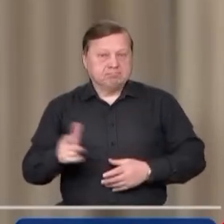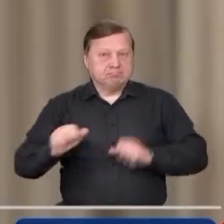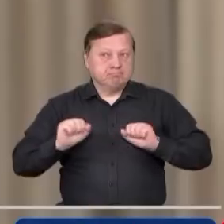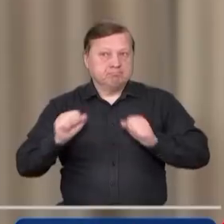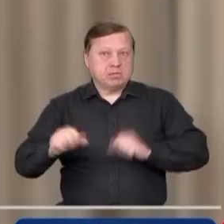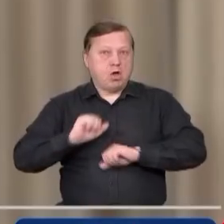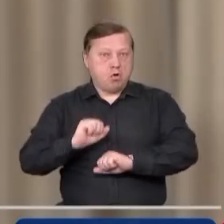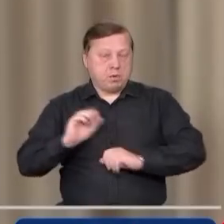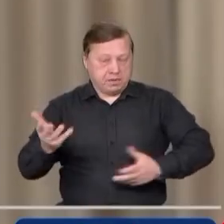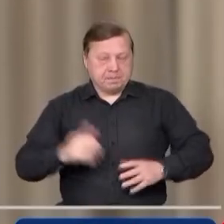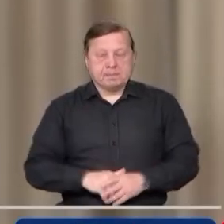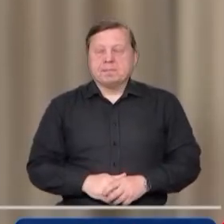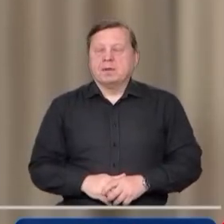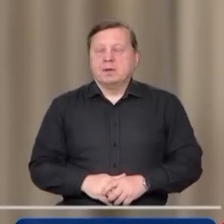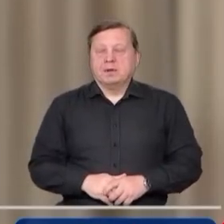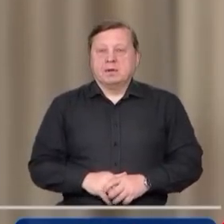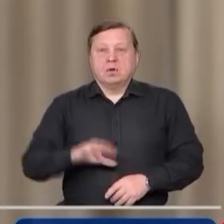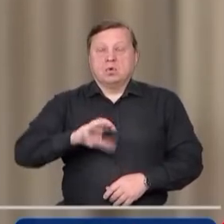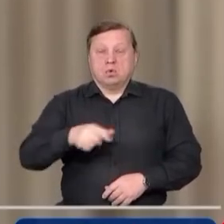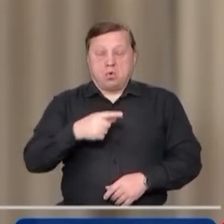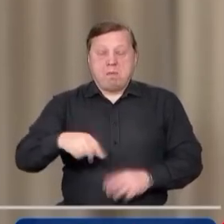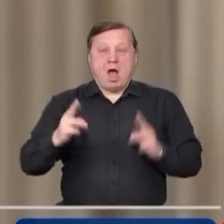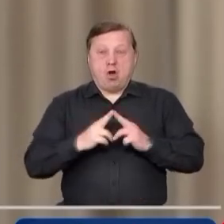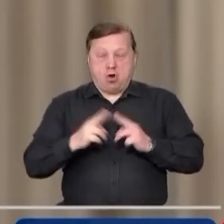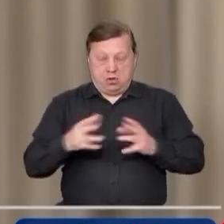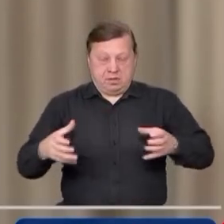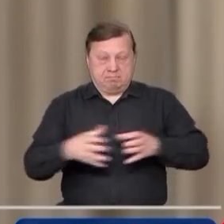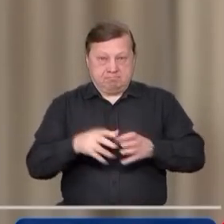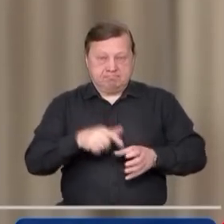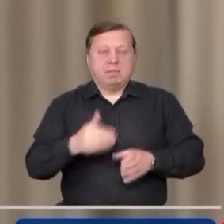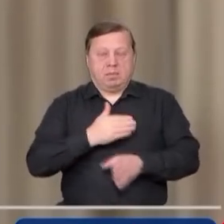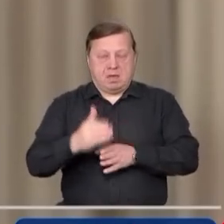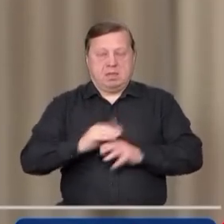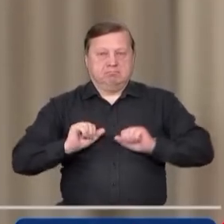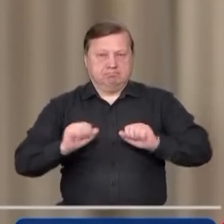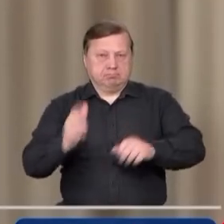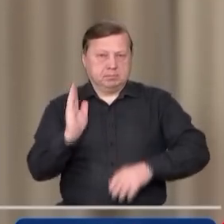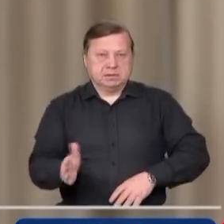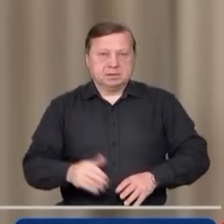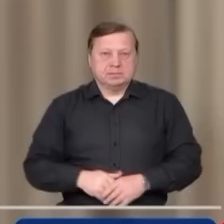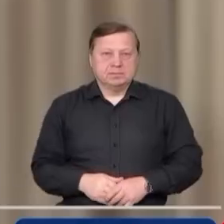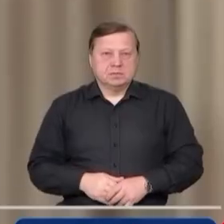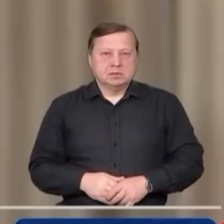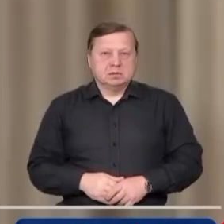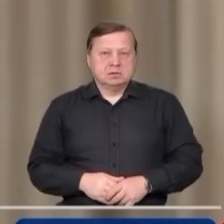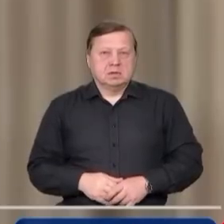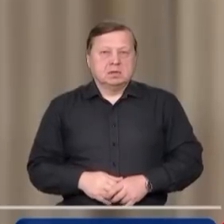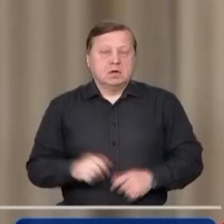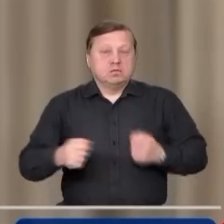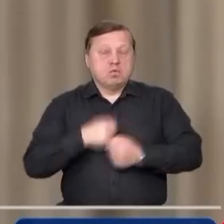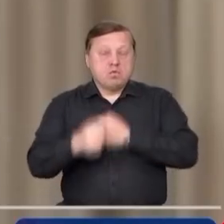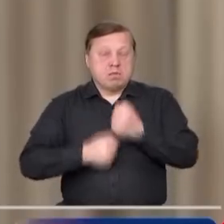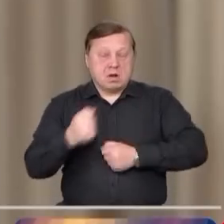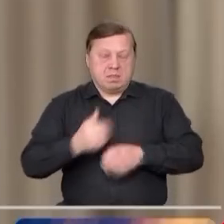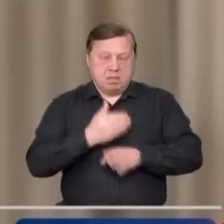na rzecz obrony. Grupa kontaktowa nie spowalnia. Będziemy pogłębiać naszą współpracę